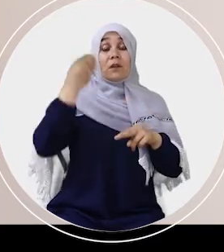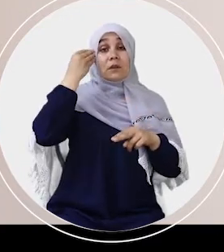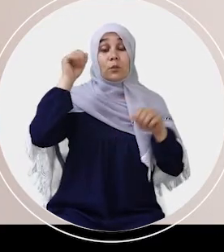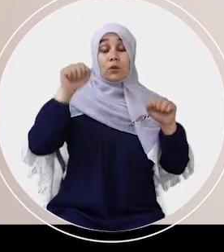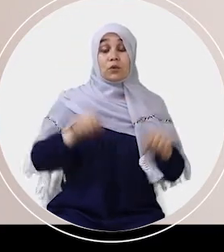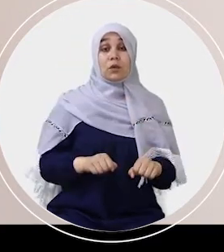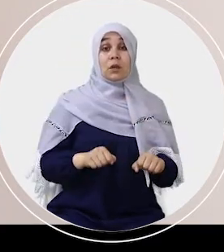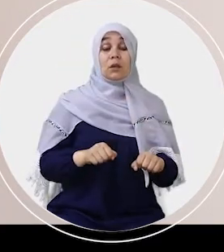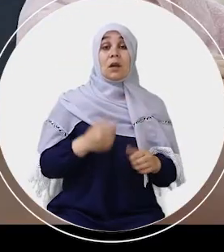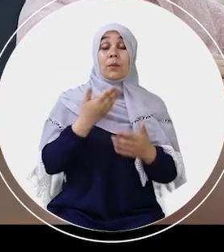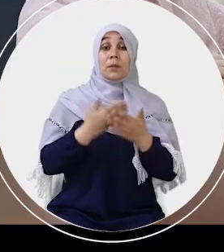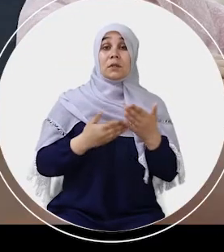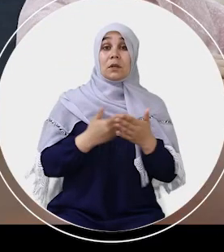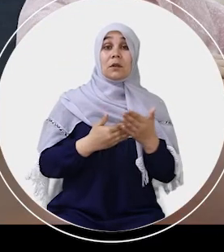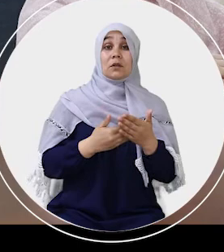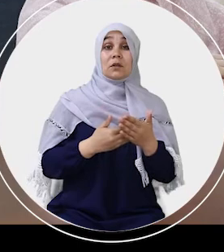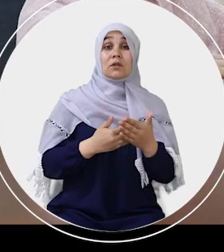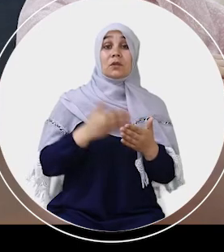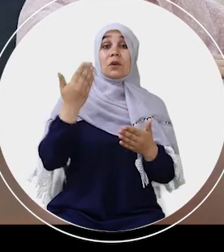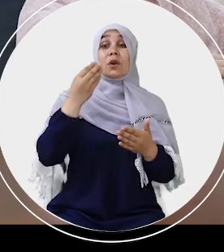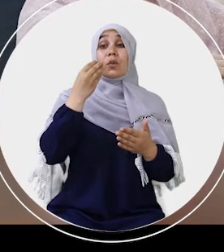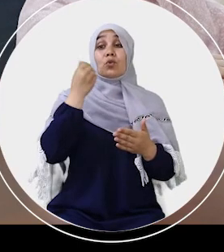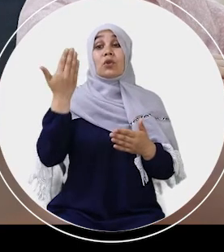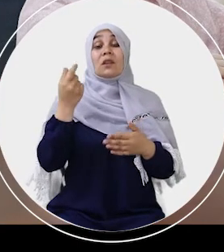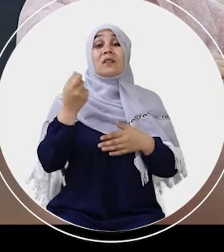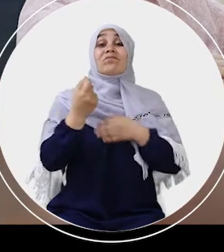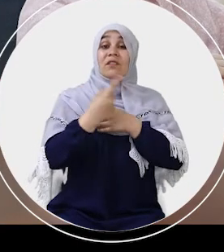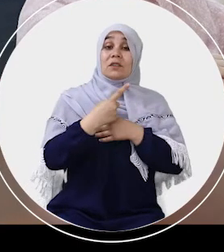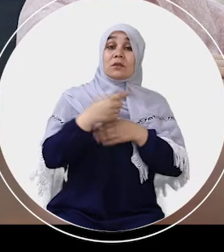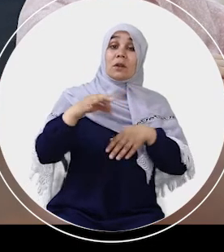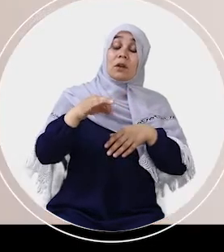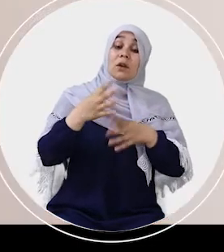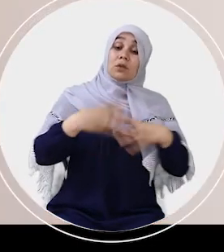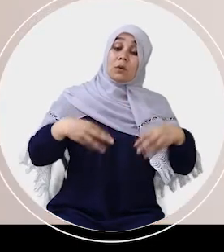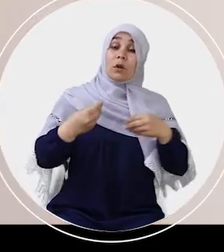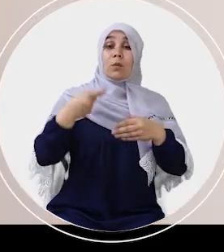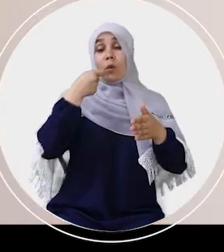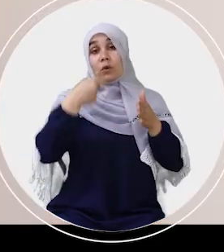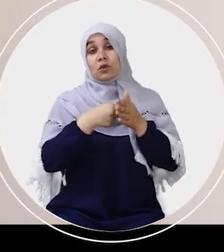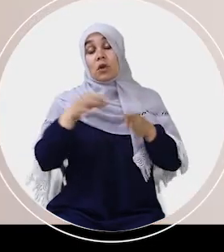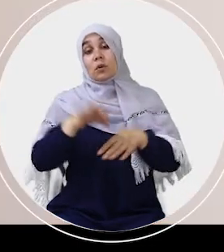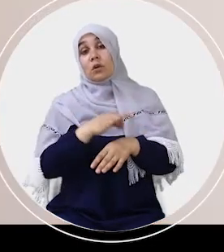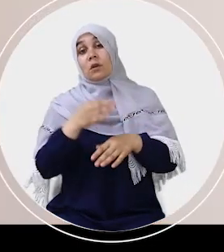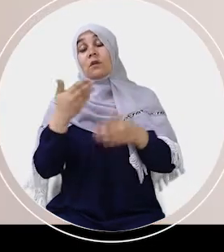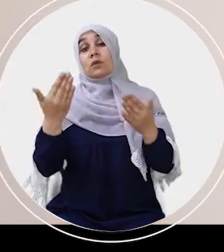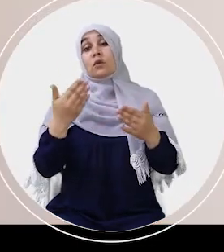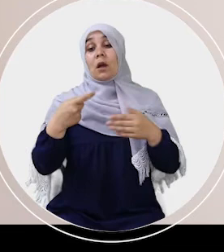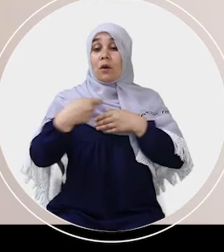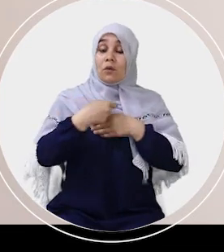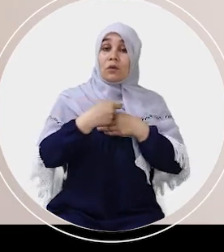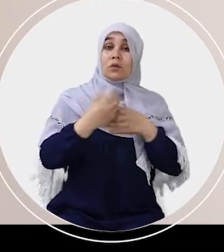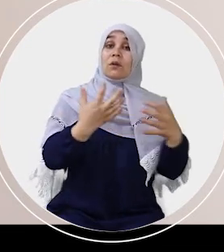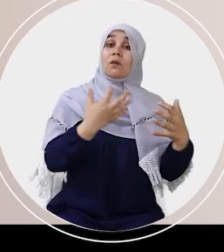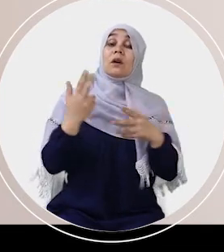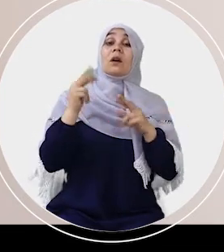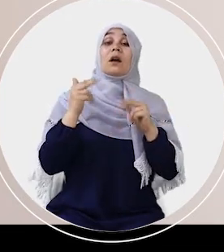bo'ladi. Masalan, odatda erkaklarning asosiy vazifasi oilani boqish hisoblanadi. Aytingchi, turmush o'rtog'ingiz ro'zg'orni ta'minlash